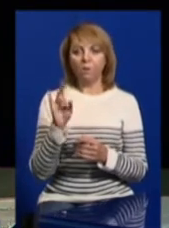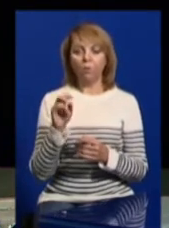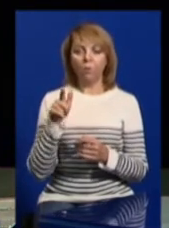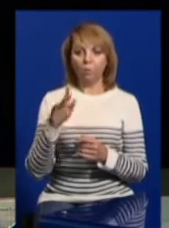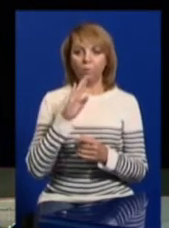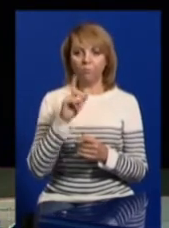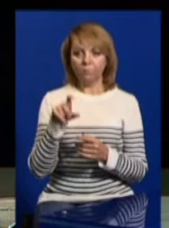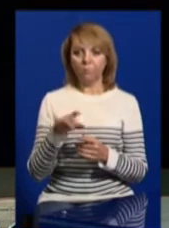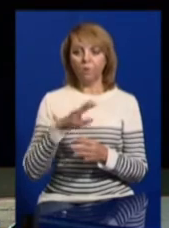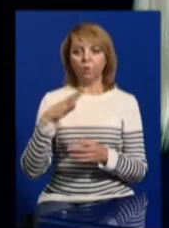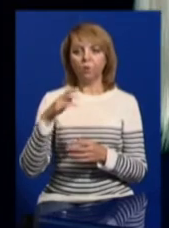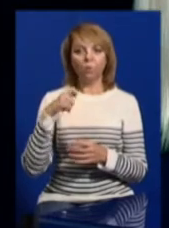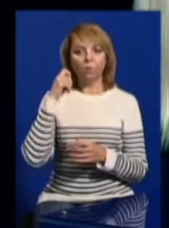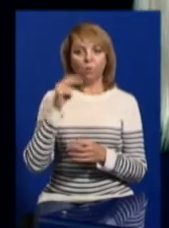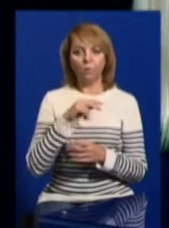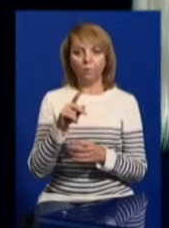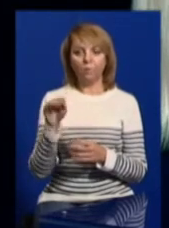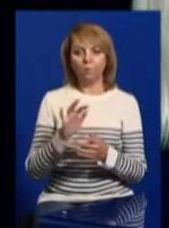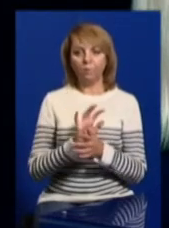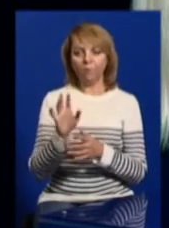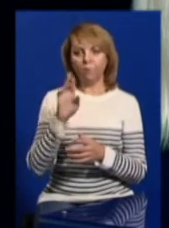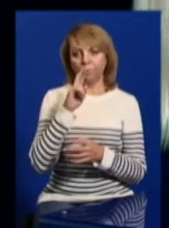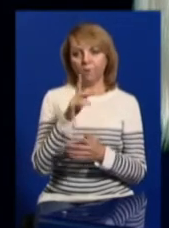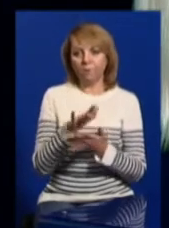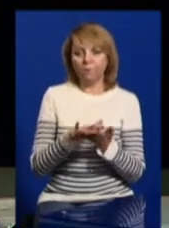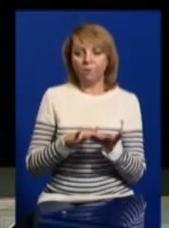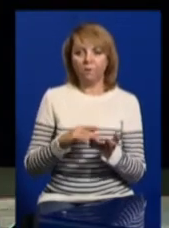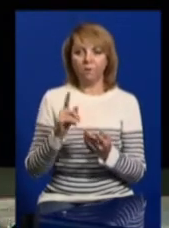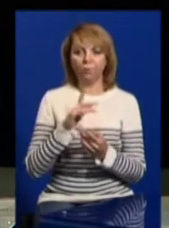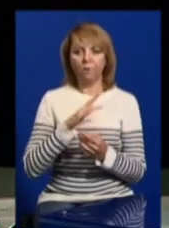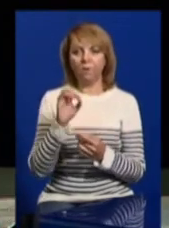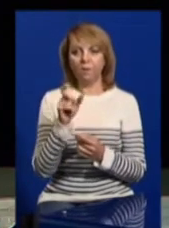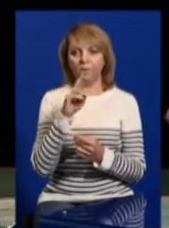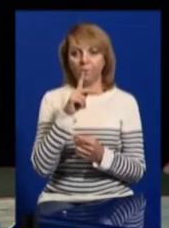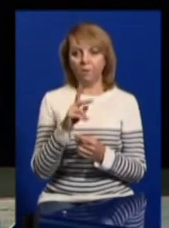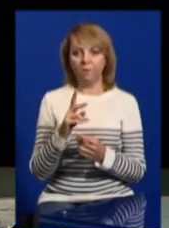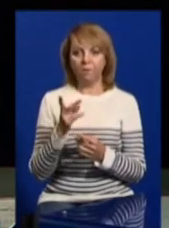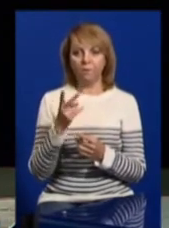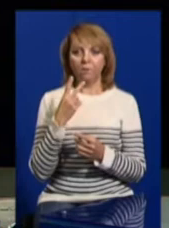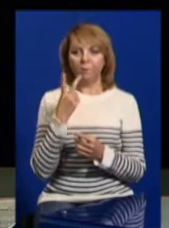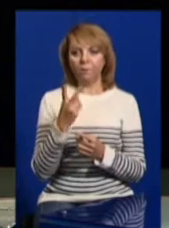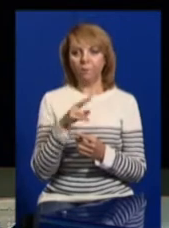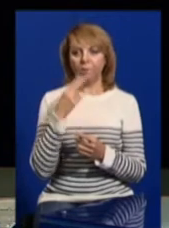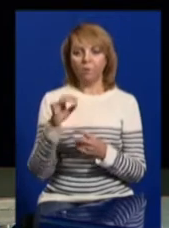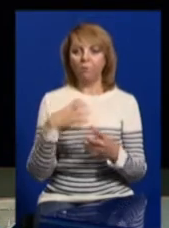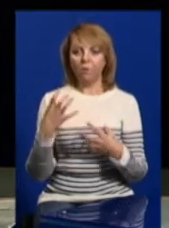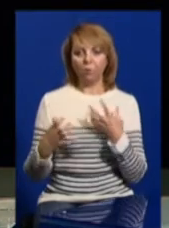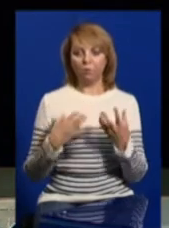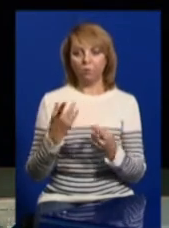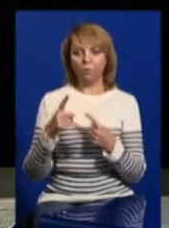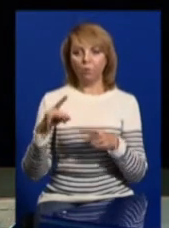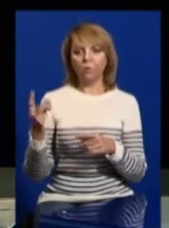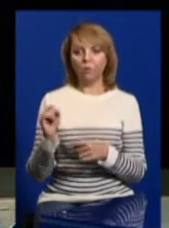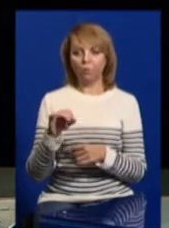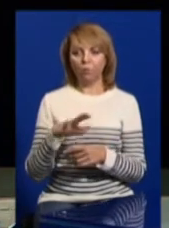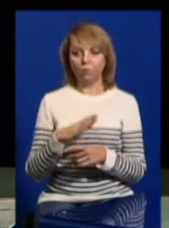там 40 років працює, ну, відправив не те, ну, вибачте, ну, щось там от таке наробили, але ви не турбуйтеся, ну, іншим разом